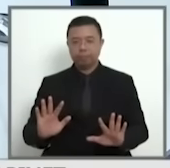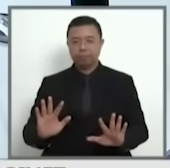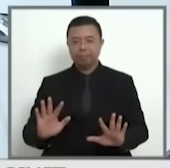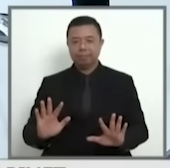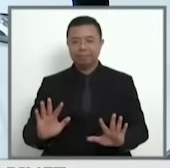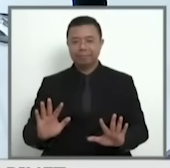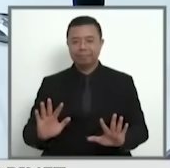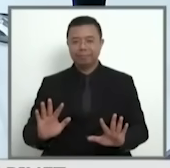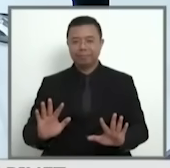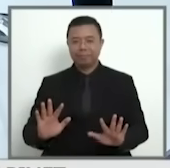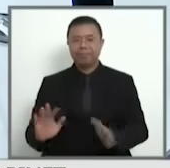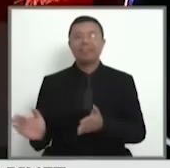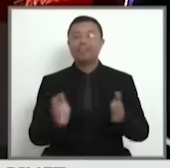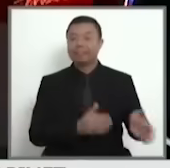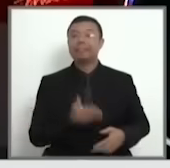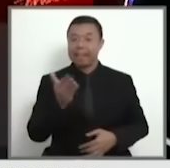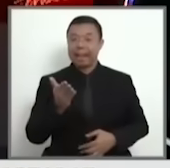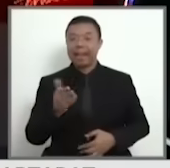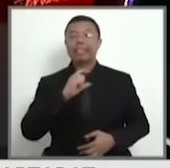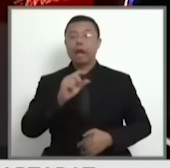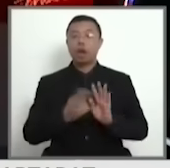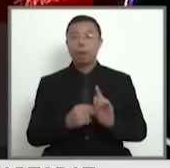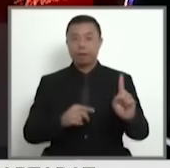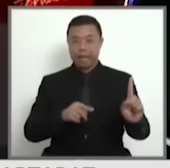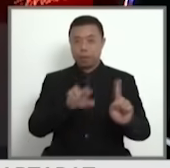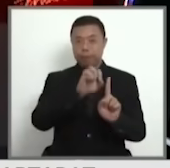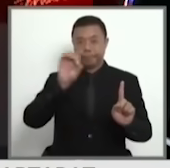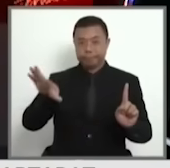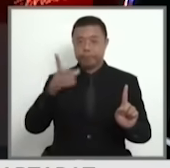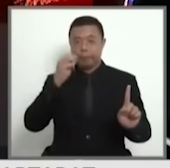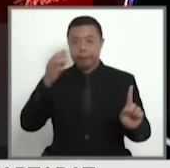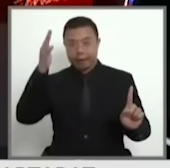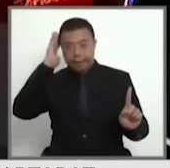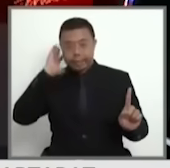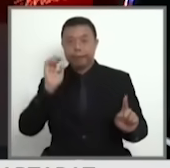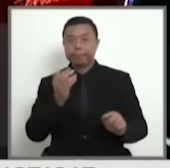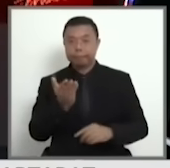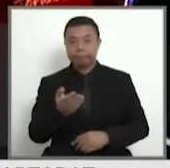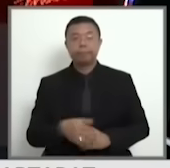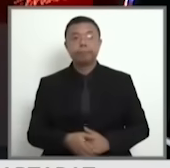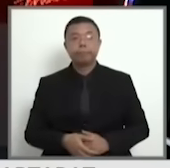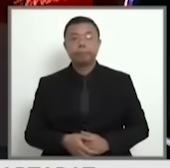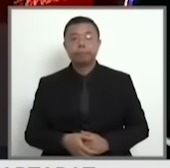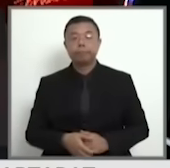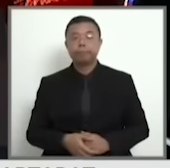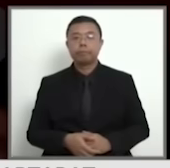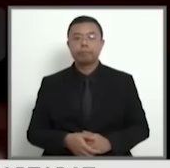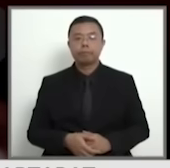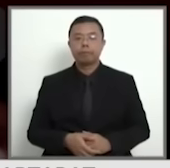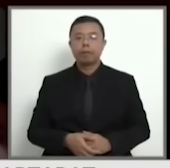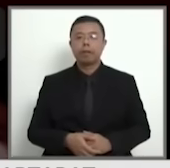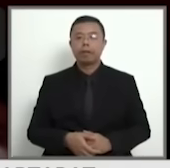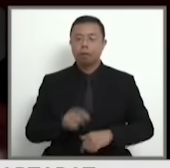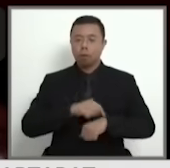cukup kami persilakan calon Presiden nomor urut 1 Bapak Anis basoedan menjawab pertanyaan yang disampaikan oleh calon Presiden nomor urut 3 Bapak Ganjar panowo